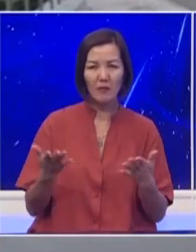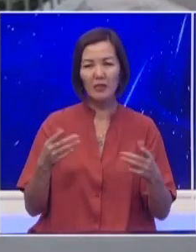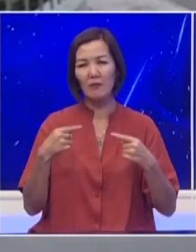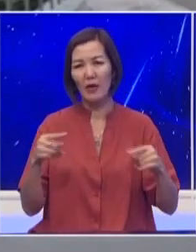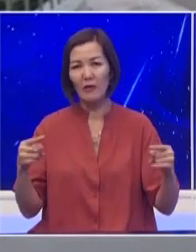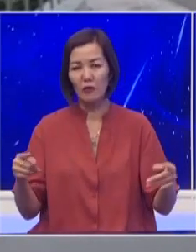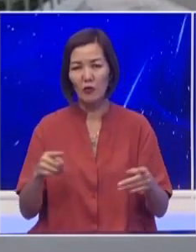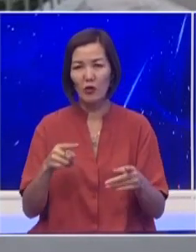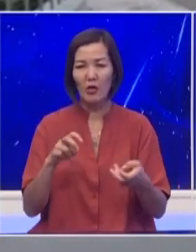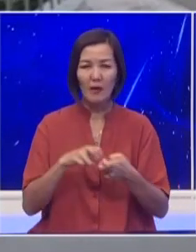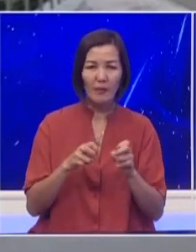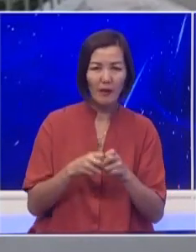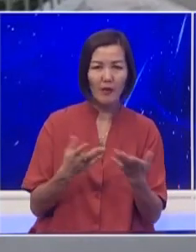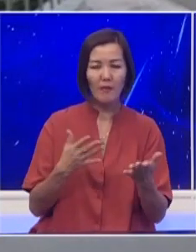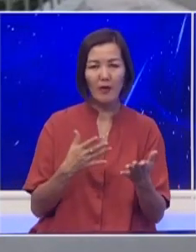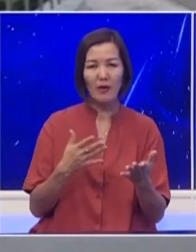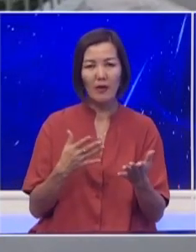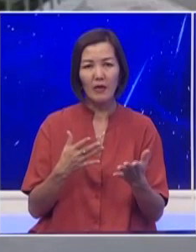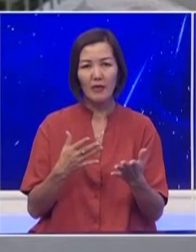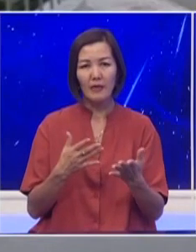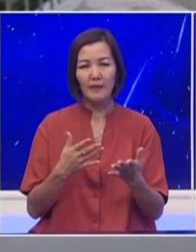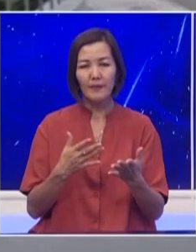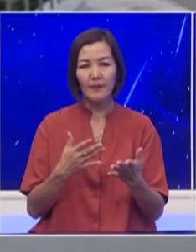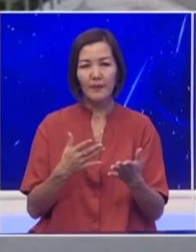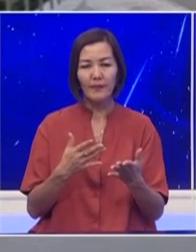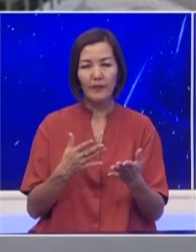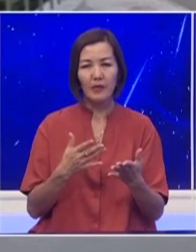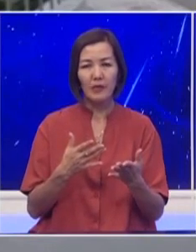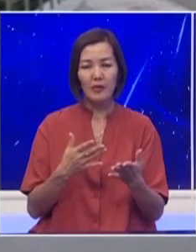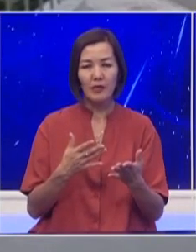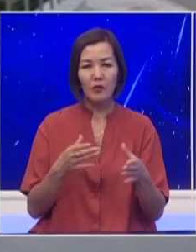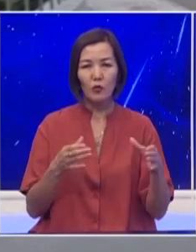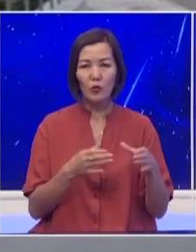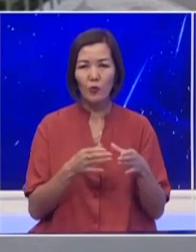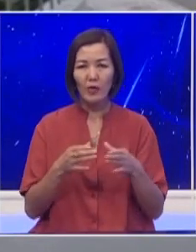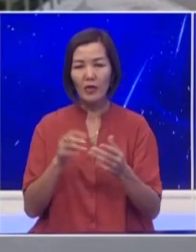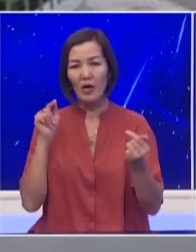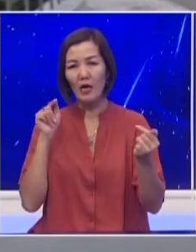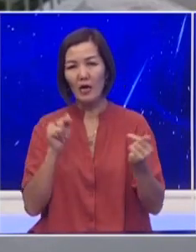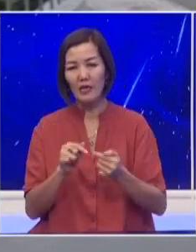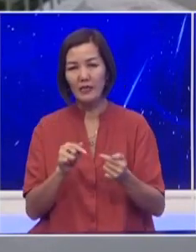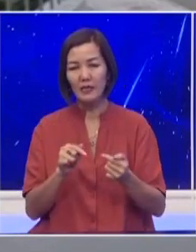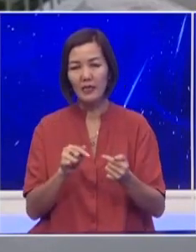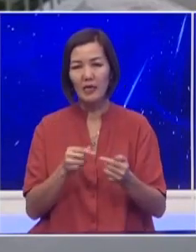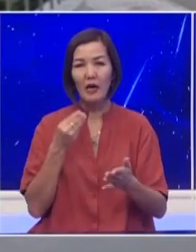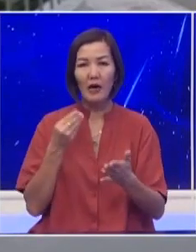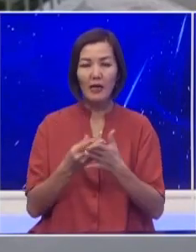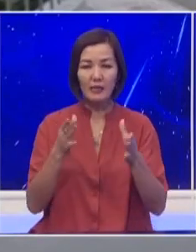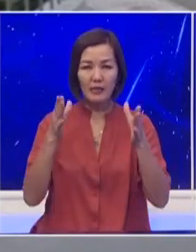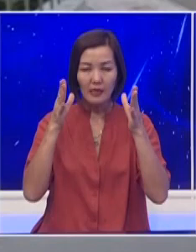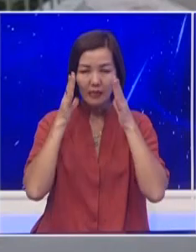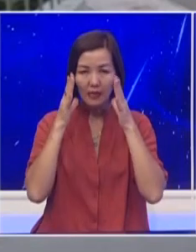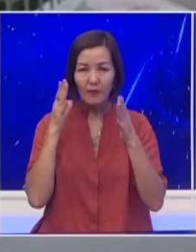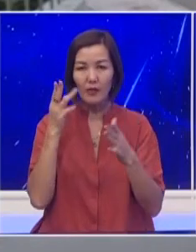шыққан, лаңкестікке апаратын құбыжық діні ретінде көрсетуші топтарға қарсы асыл діннің